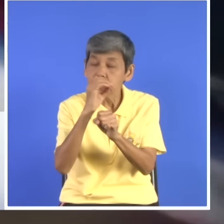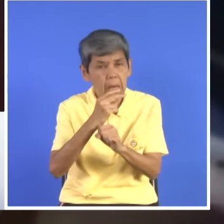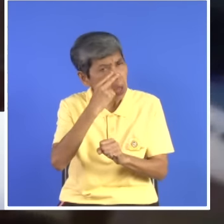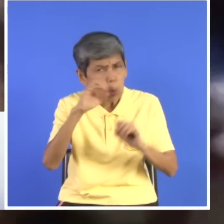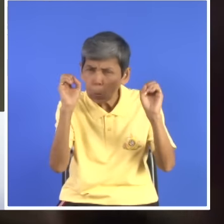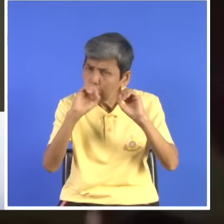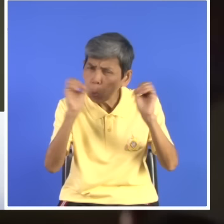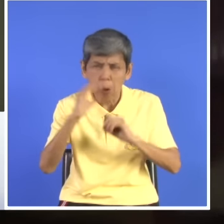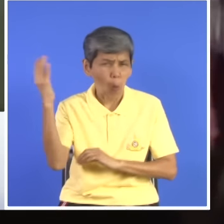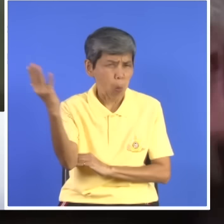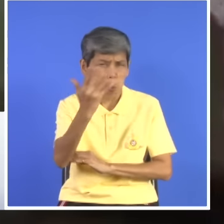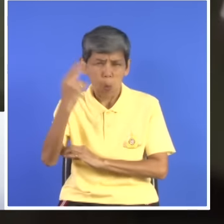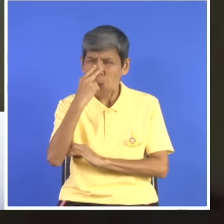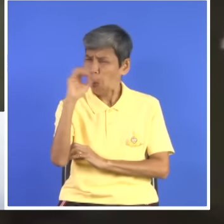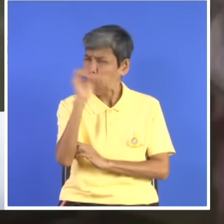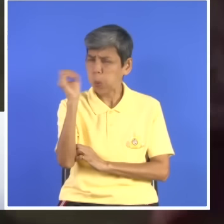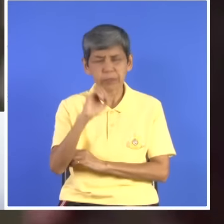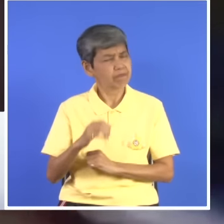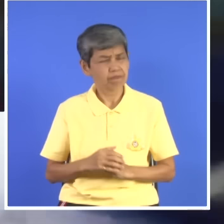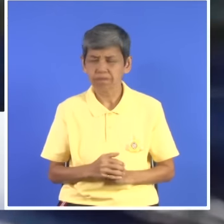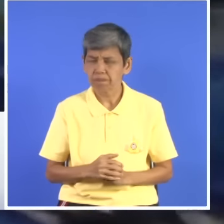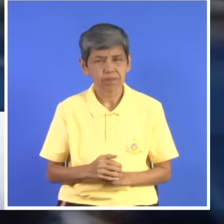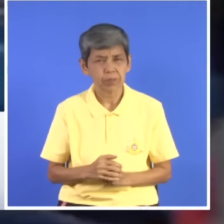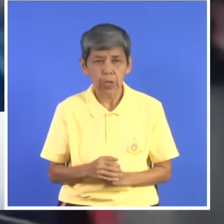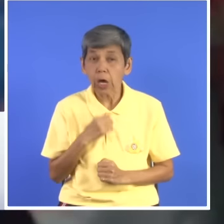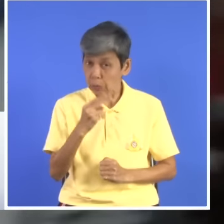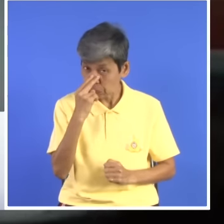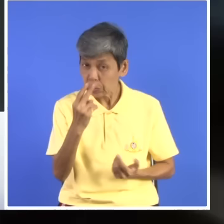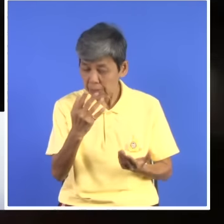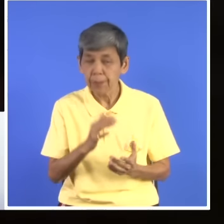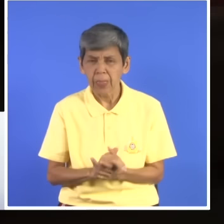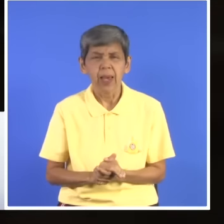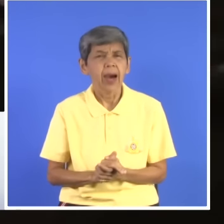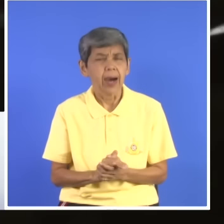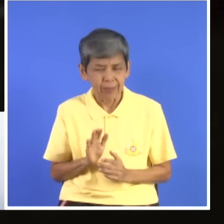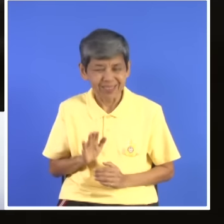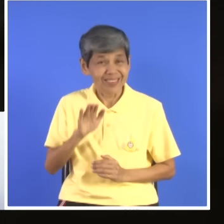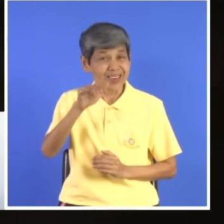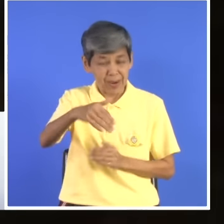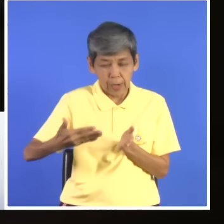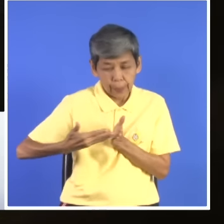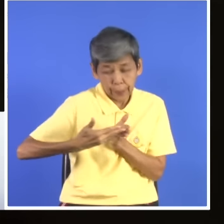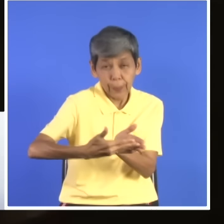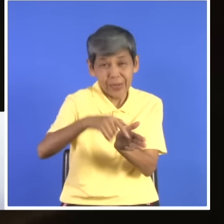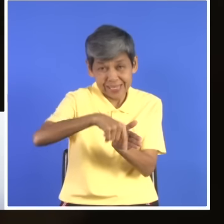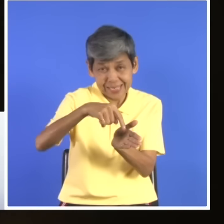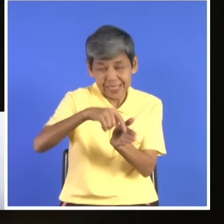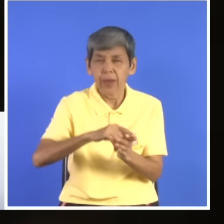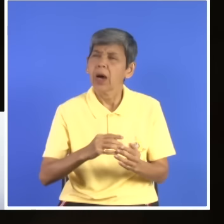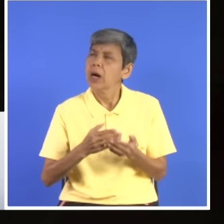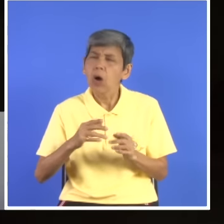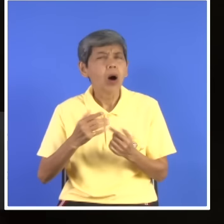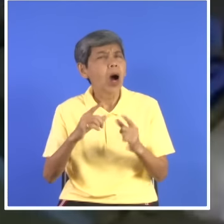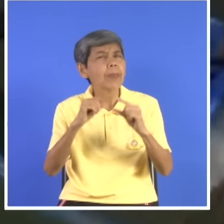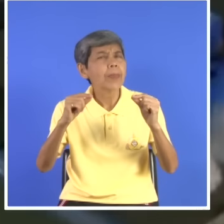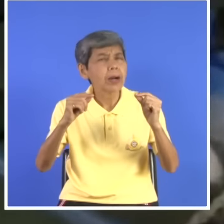เกิดพายุแรงความเสียหายถึงขนาดนี้นี่นะครับแล้วก็ที่สะพานท่าเทียบเรือปากคลองบ้านคลองมะขามอยู่ที่อ